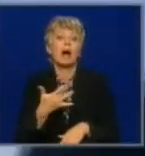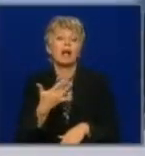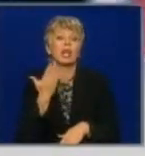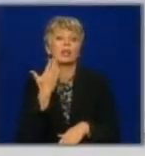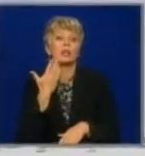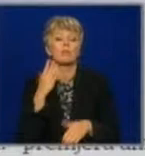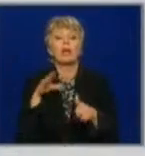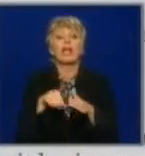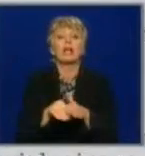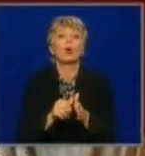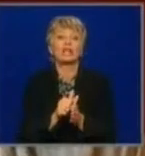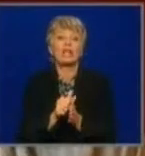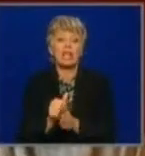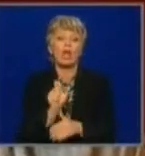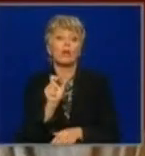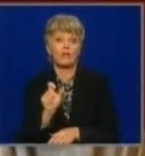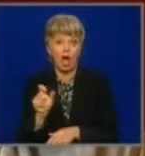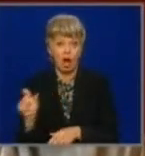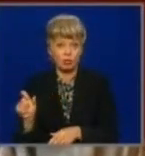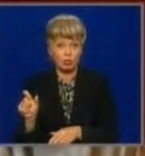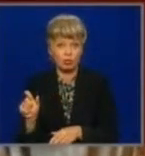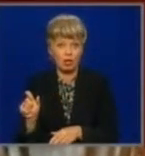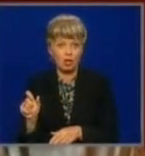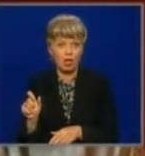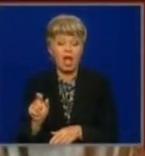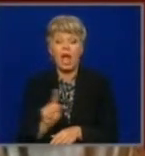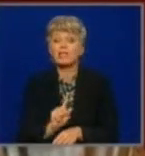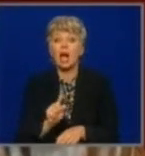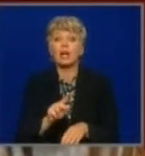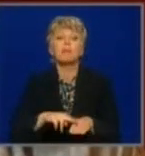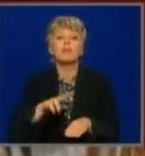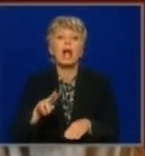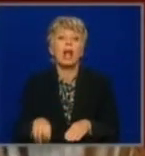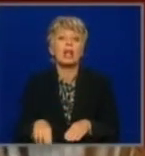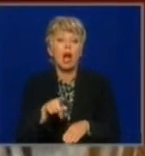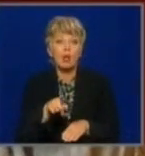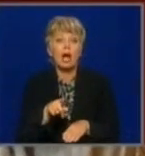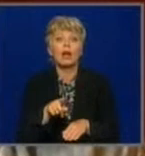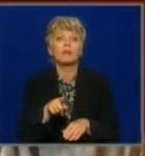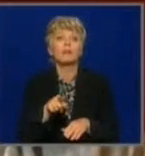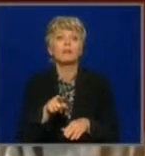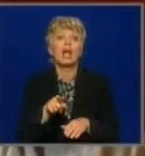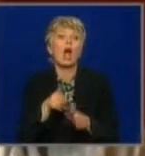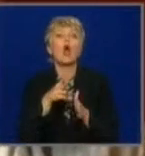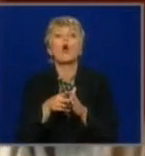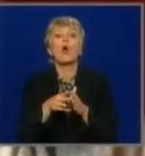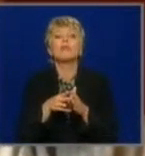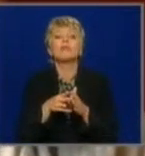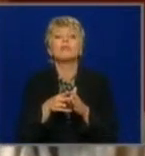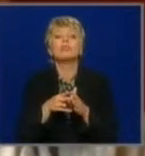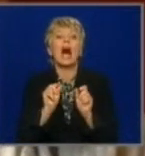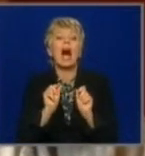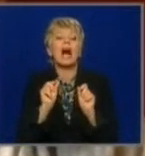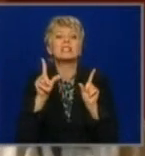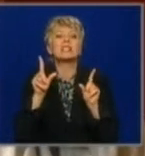iekļautu līderu vārdus. Es pieļauju arī, ka šis lokomotīva principa atdzimšana, no kuras it kā pirms tam bija